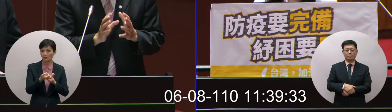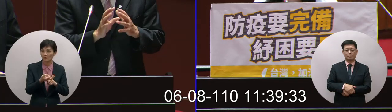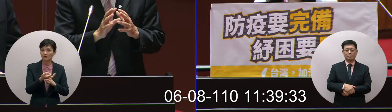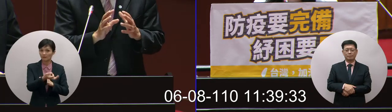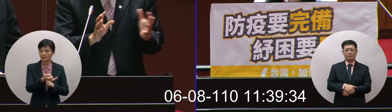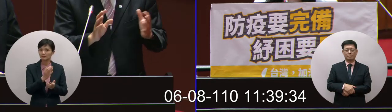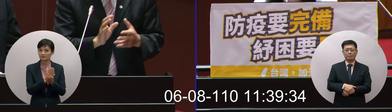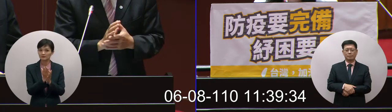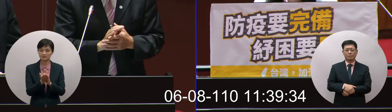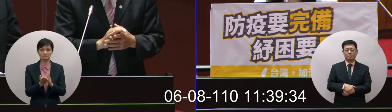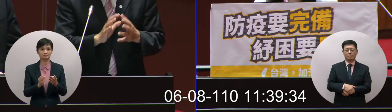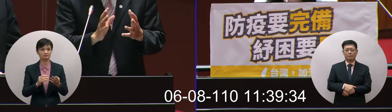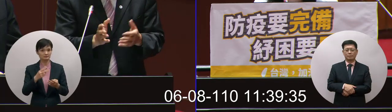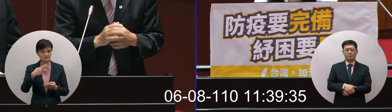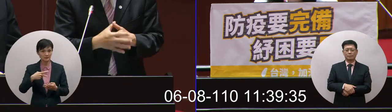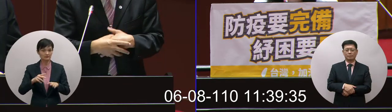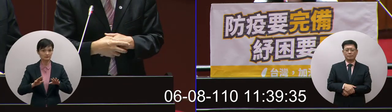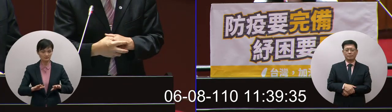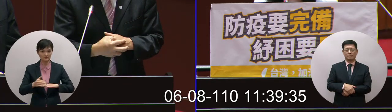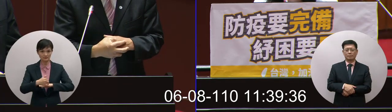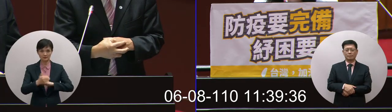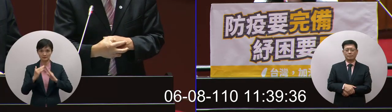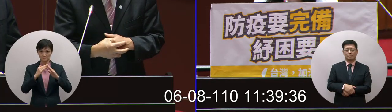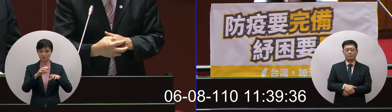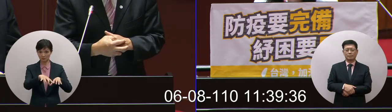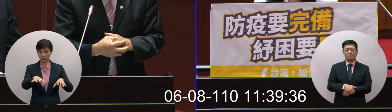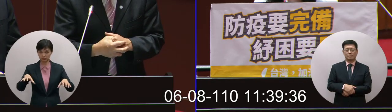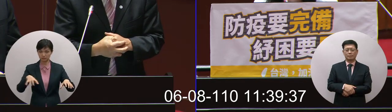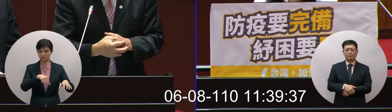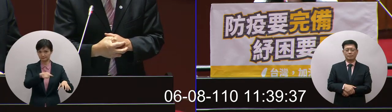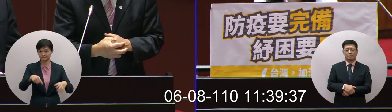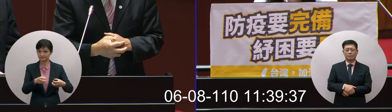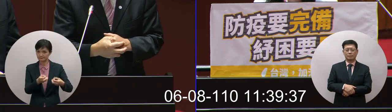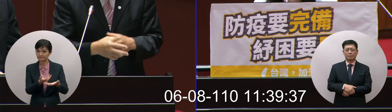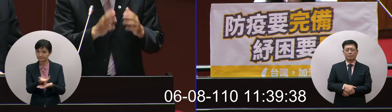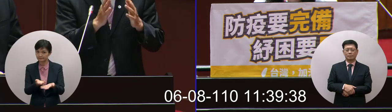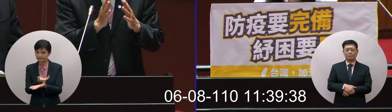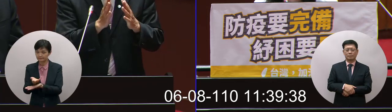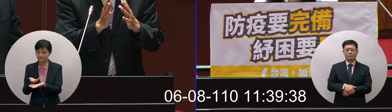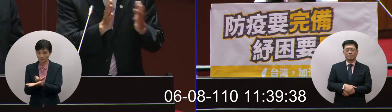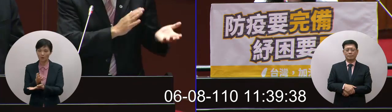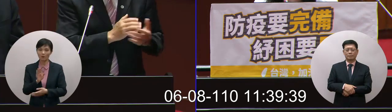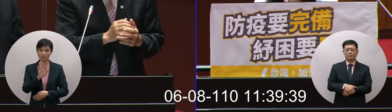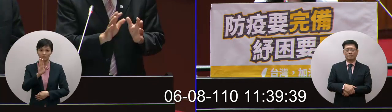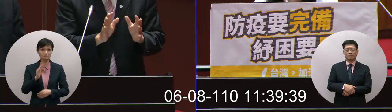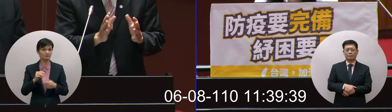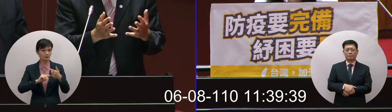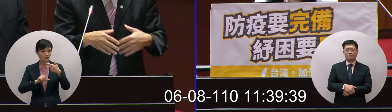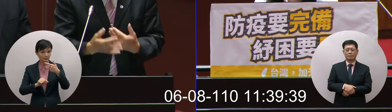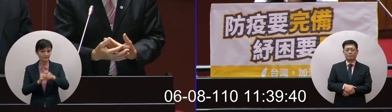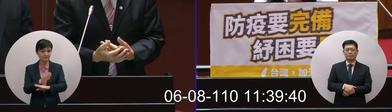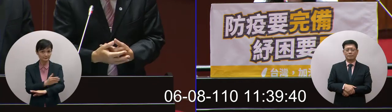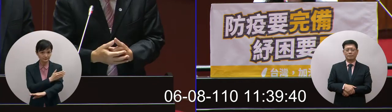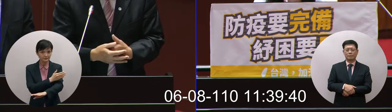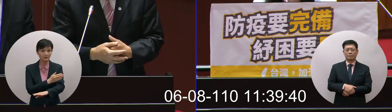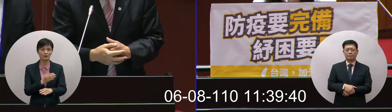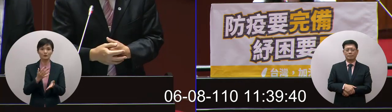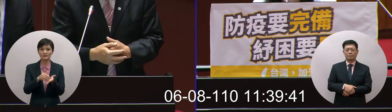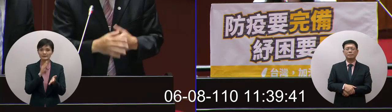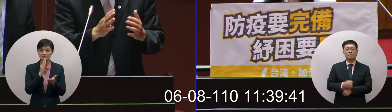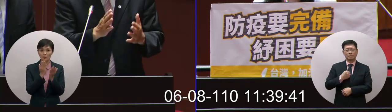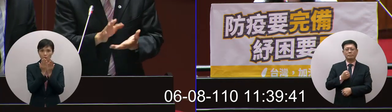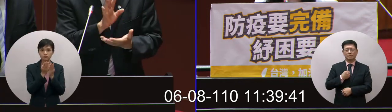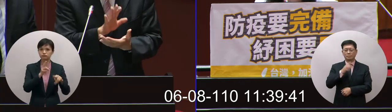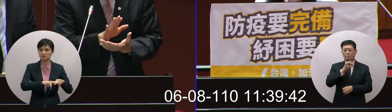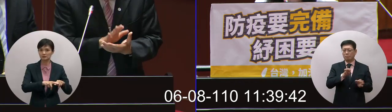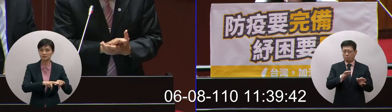那这一次也协调各县市，也跟我们相关这个幼教团体来协调，因为6月份开始，因为都是属于停课状态， 理解